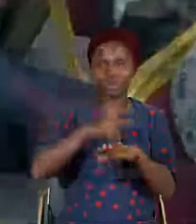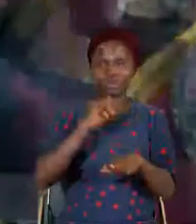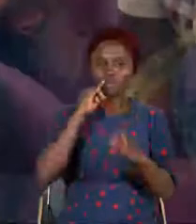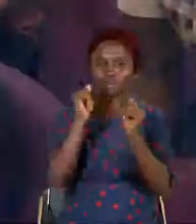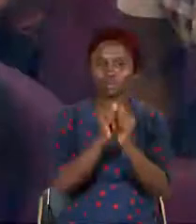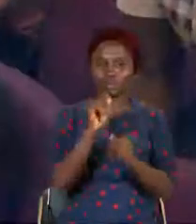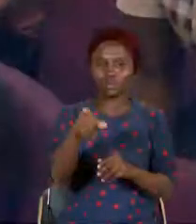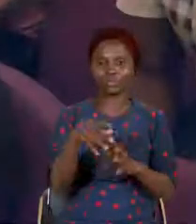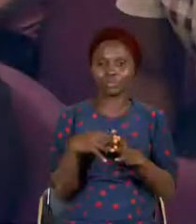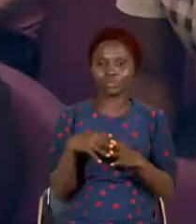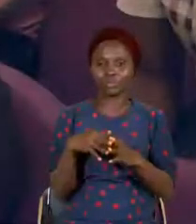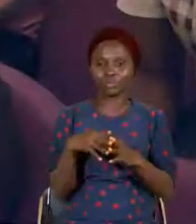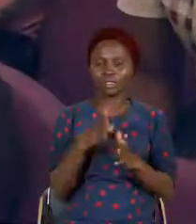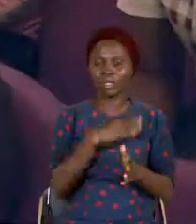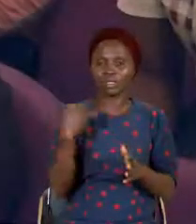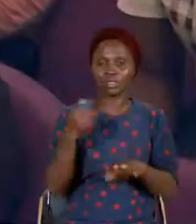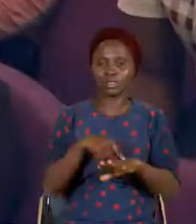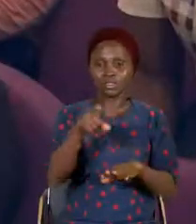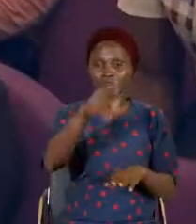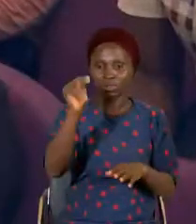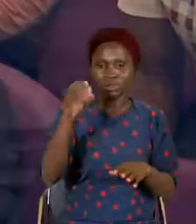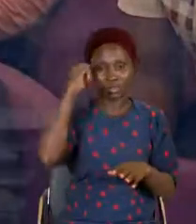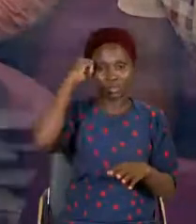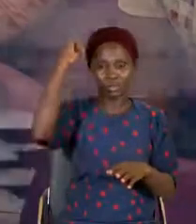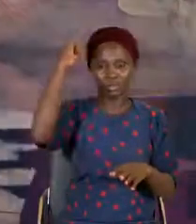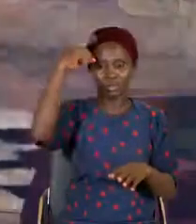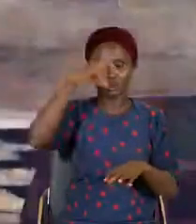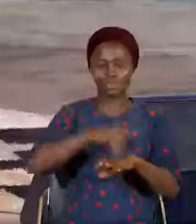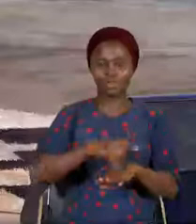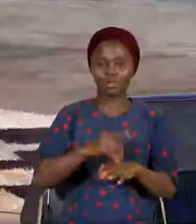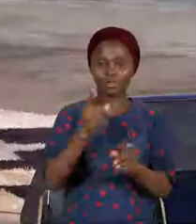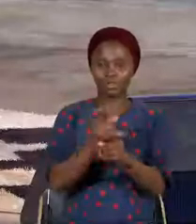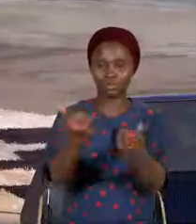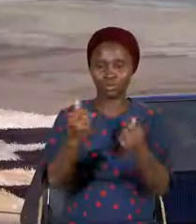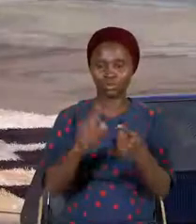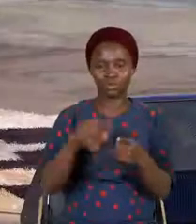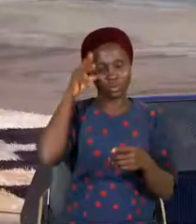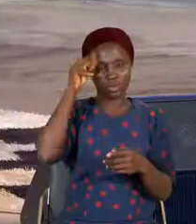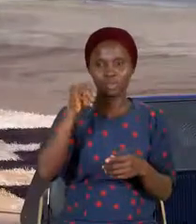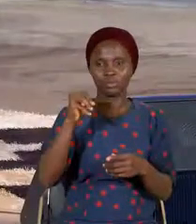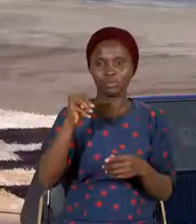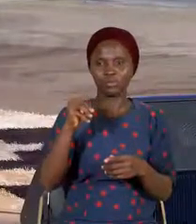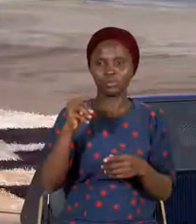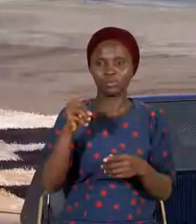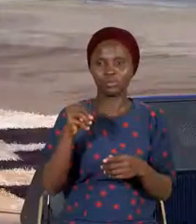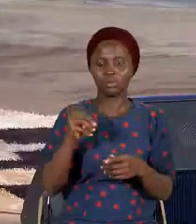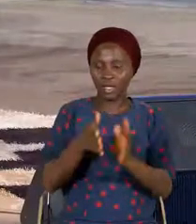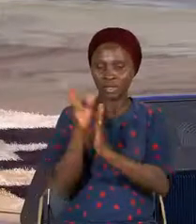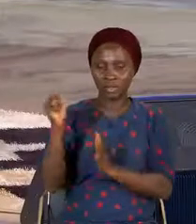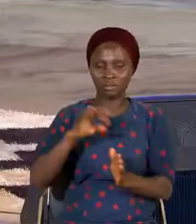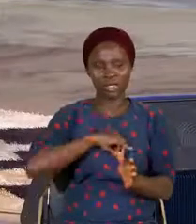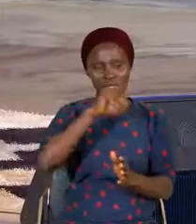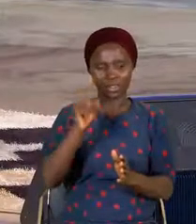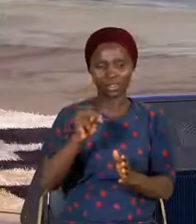toi. Chaque fois que vous avez besoin de sa sagesse, c'est il à côté de vous. Il